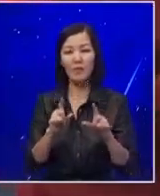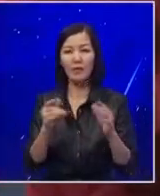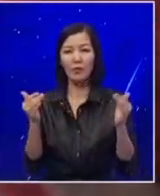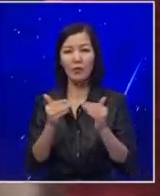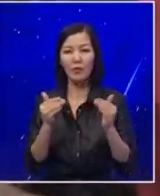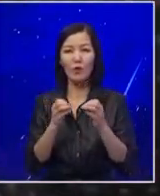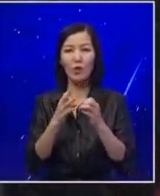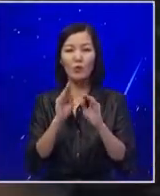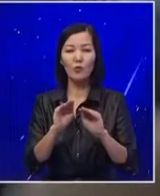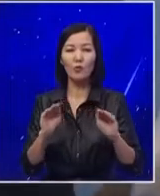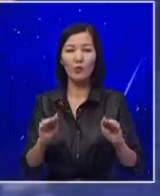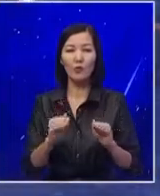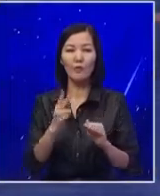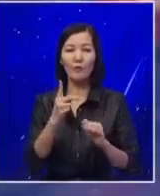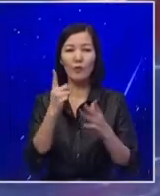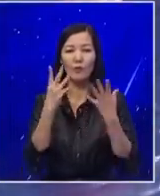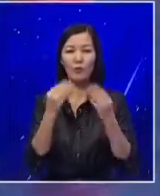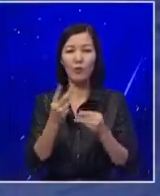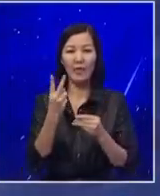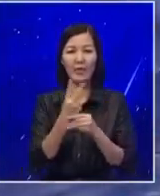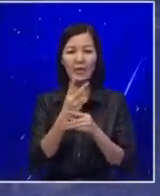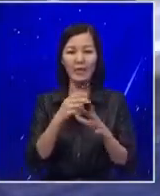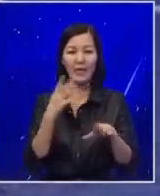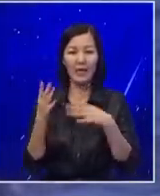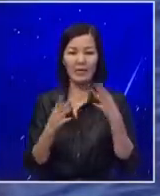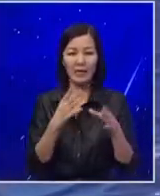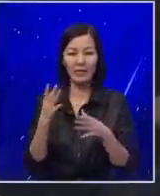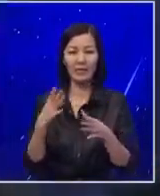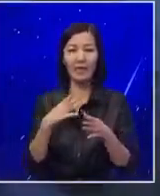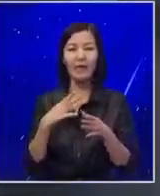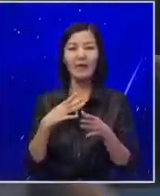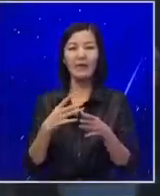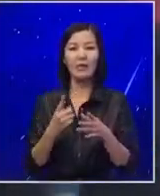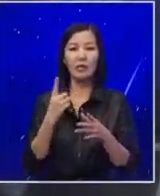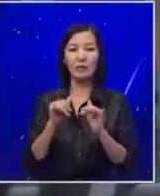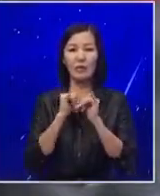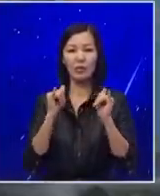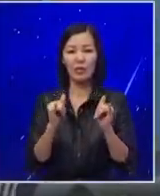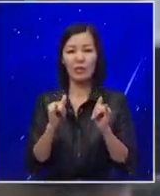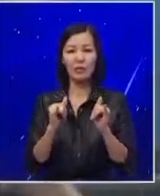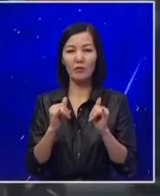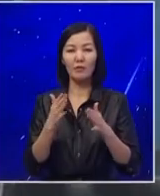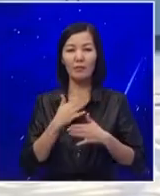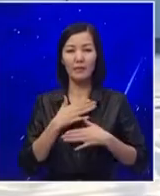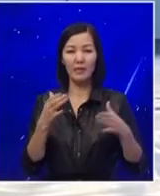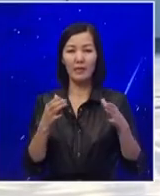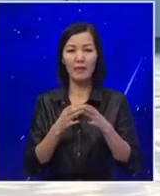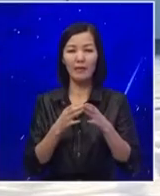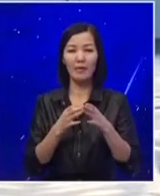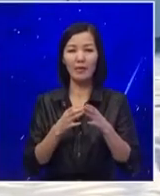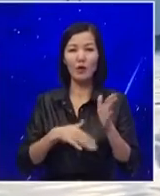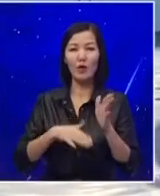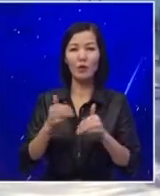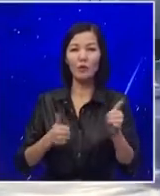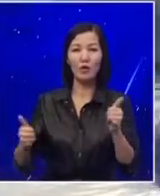колледжінің 14 балуаны күніне 2 рет дайындалады. Олар боз кілемде күш қарымын сынап, шеберлігін жетілдіру үстінде. Жерлестеріміз командалық есепте үздік